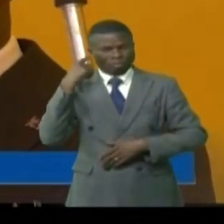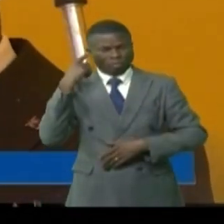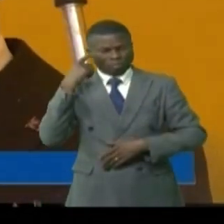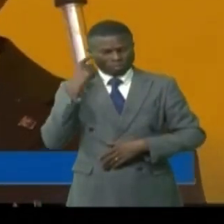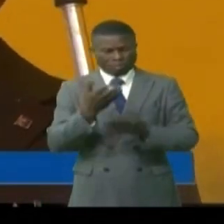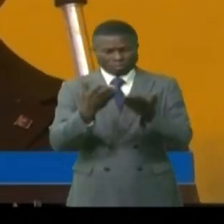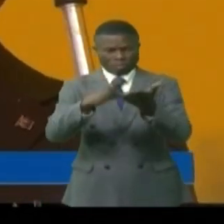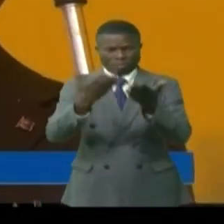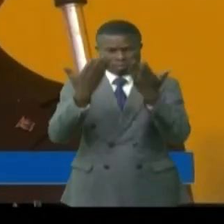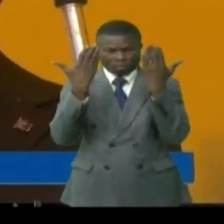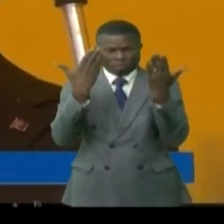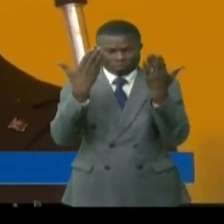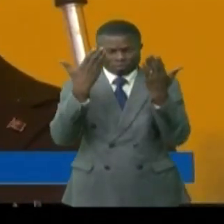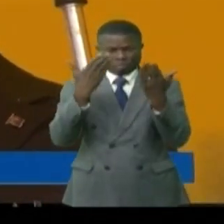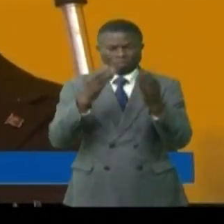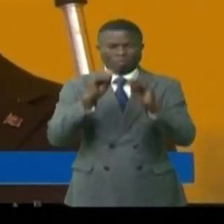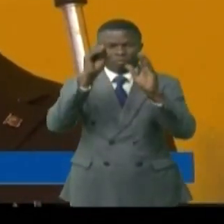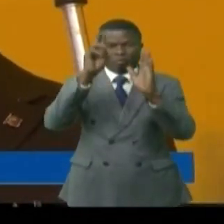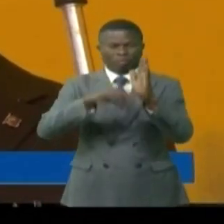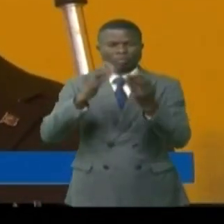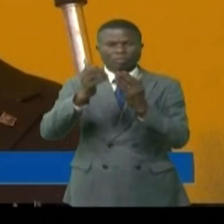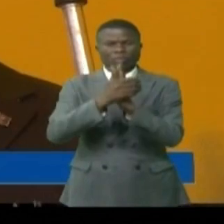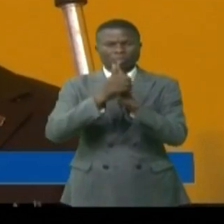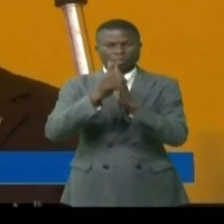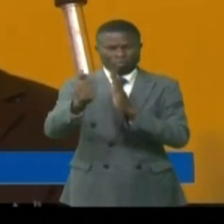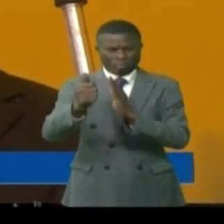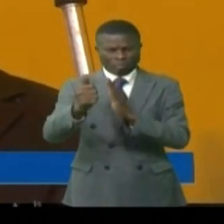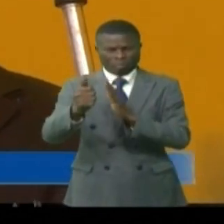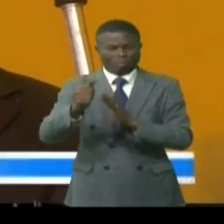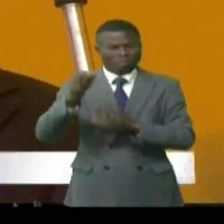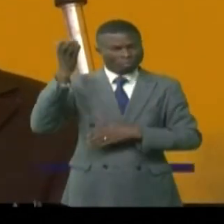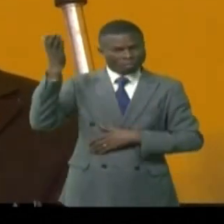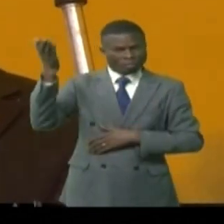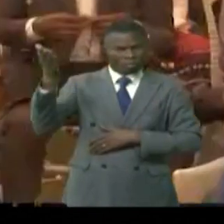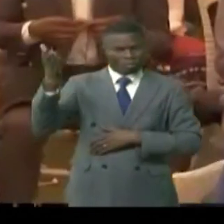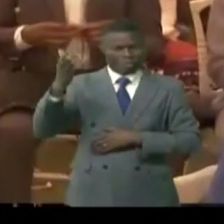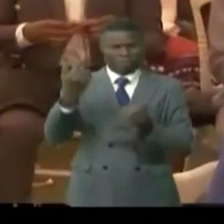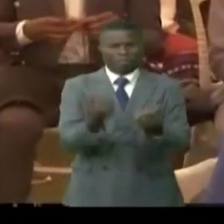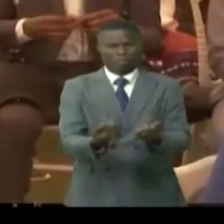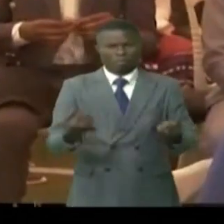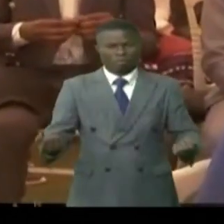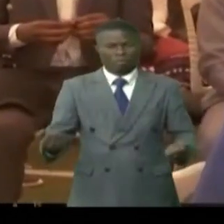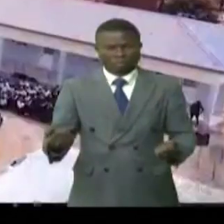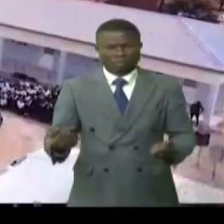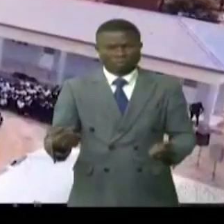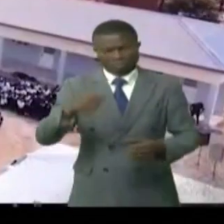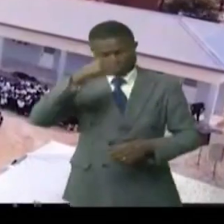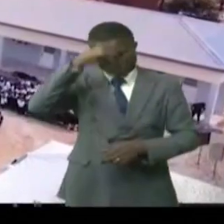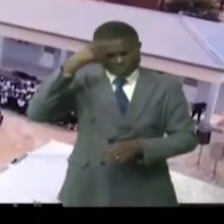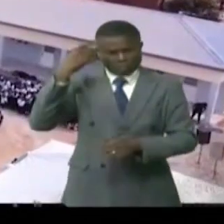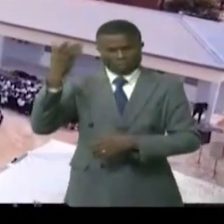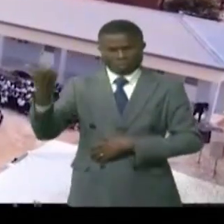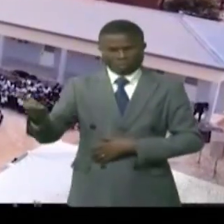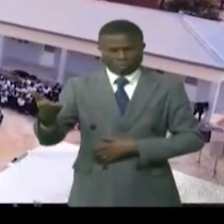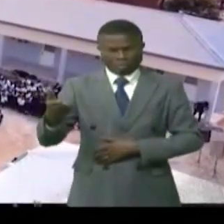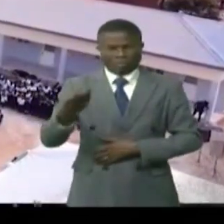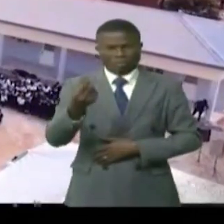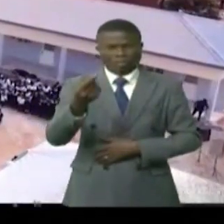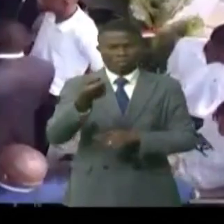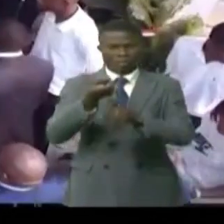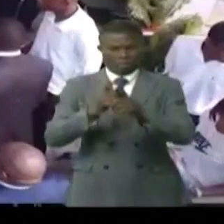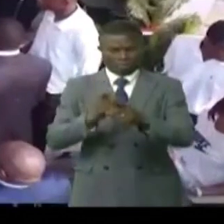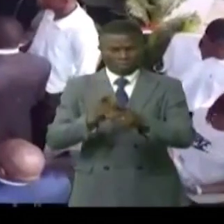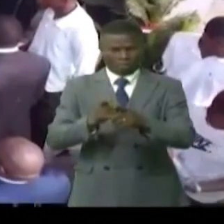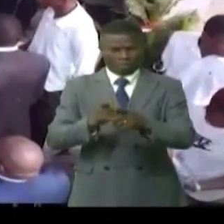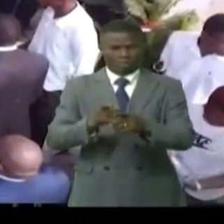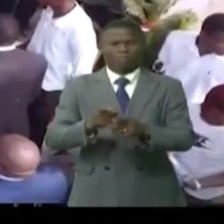cours, un enseignement de qualité, et encore quelque part, les enfants qui sont en train de souffrir. Financé par la